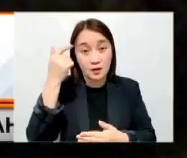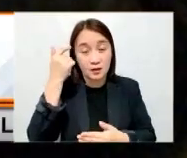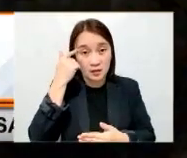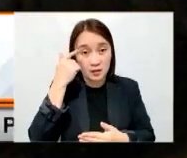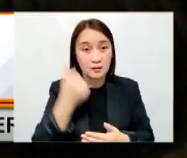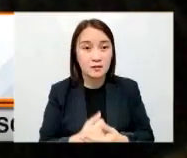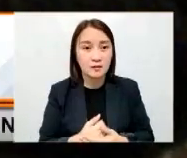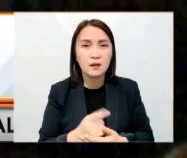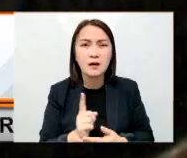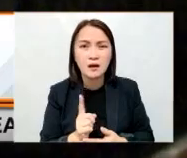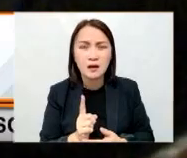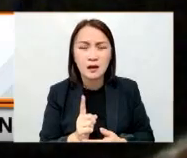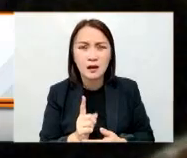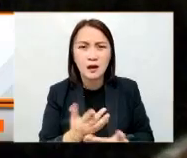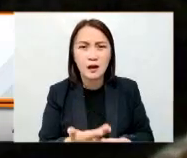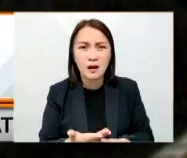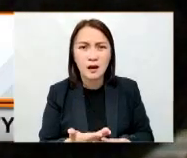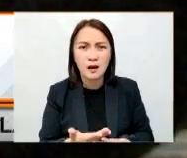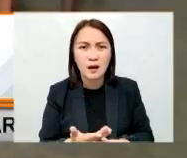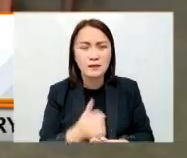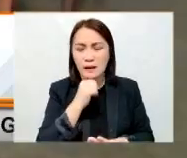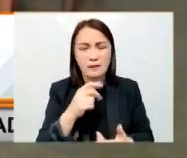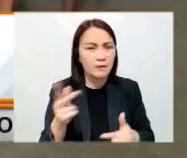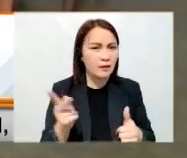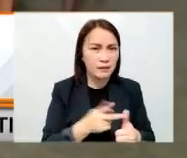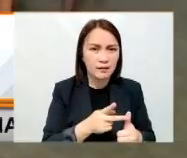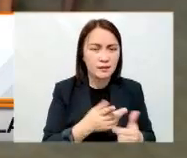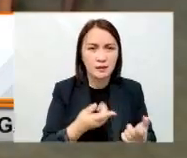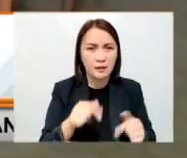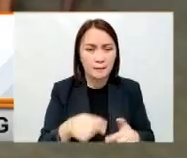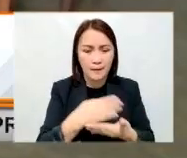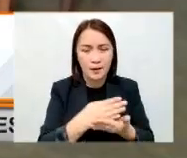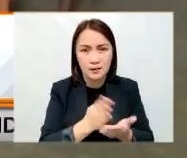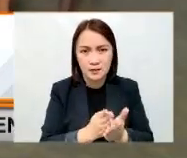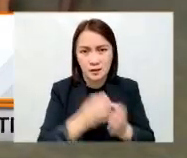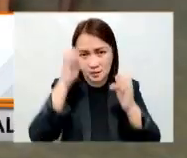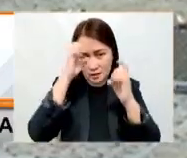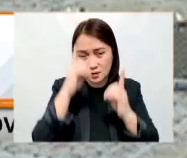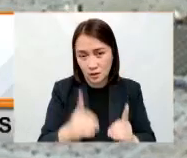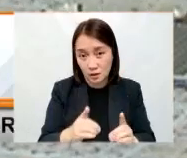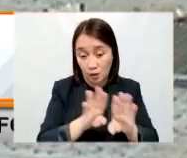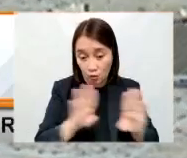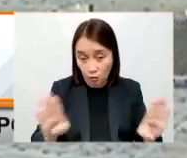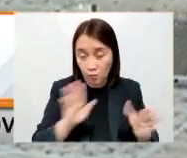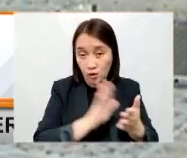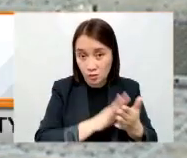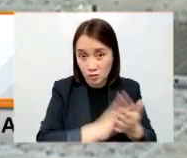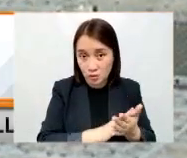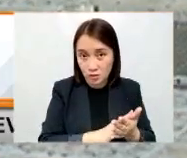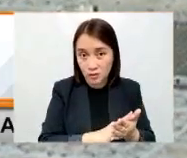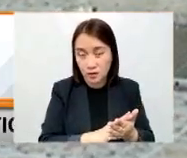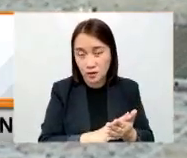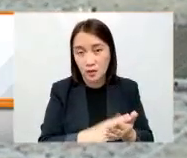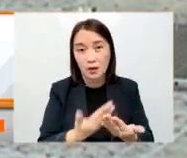Anila, hindi prioridad ang budget ng edukasyon, gayon din ang pagbubukas ng ligtas ng mga eskwelahan. Tila inabando na rin ng DepEd